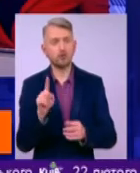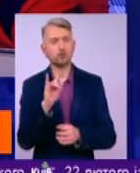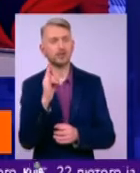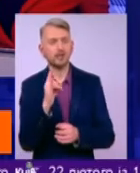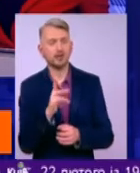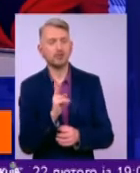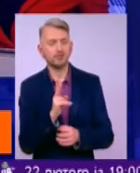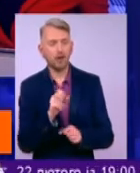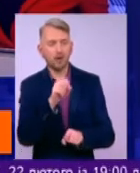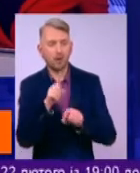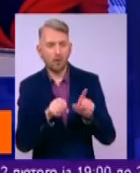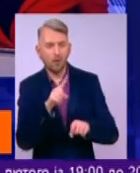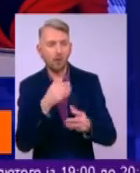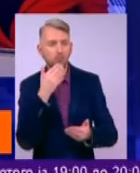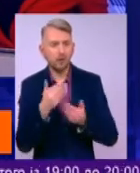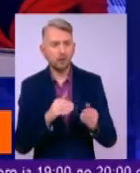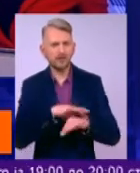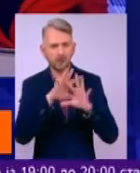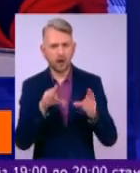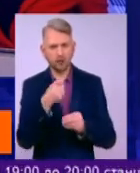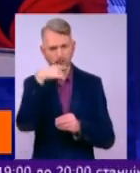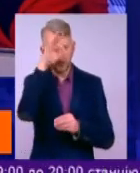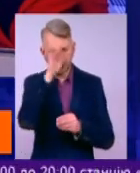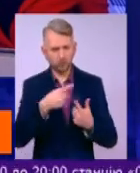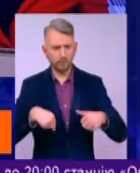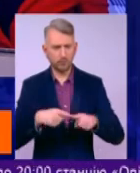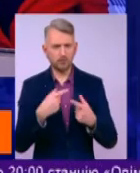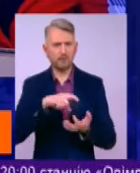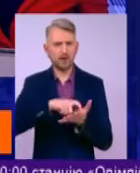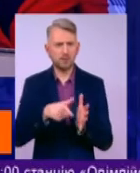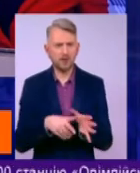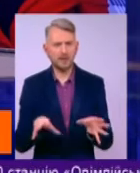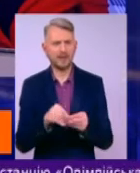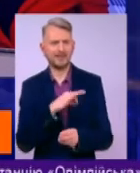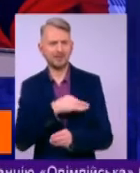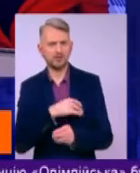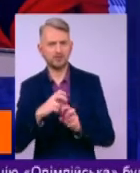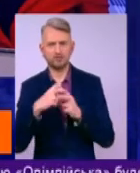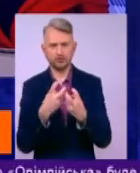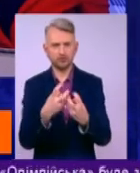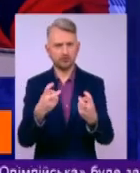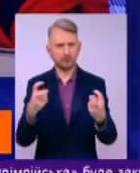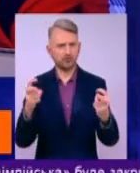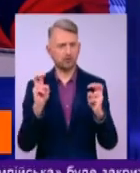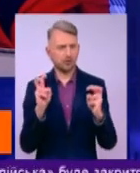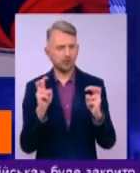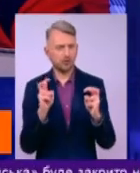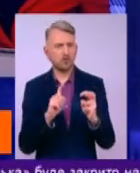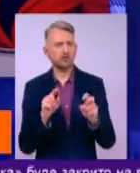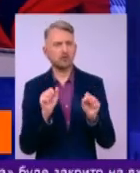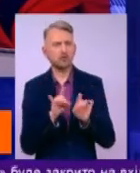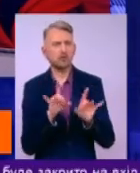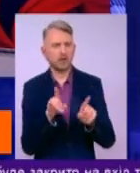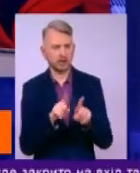яку опитують в загальному поліцейському відділку, де в кабінеті зі слідчим сидить 4-5 слідчих, ну що може розказати